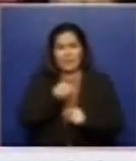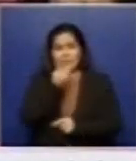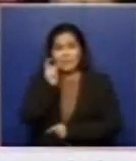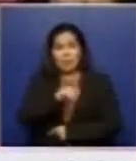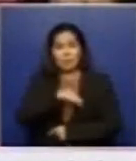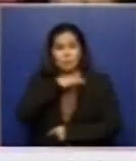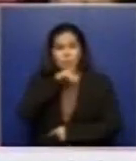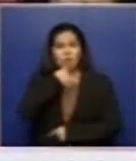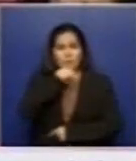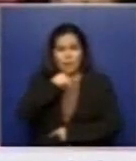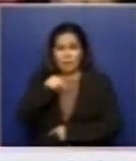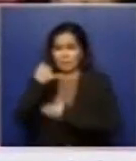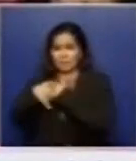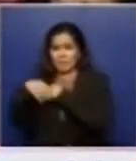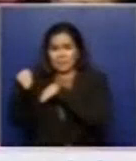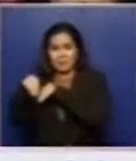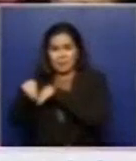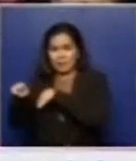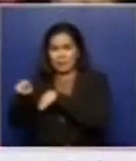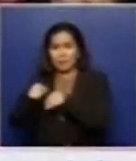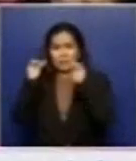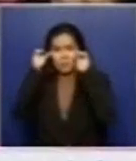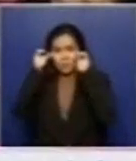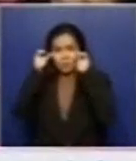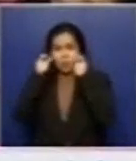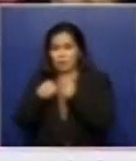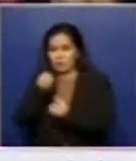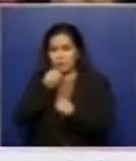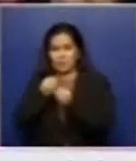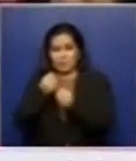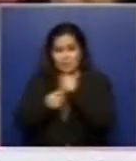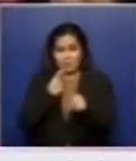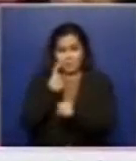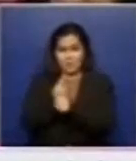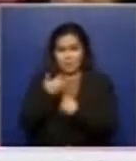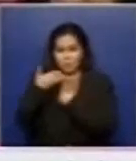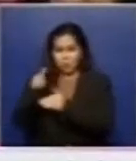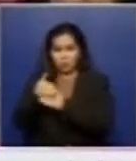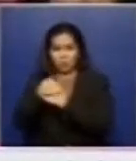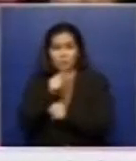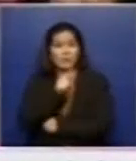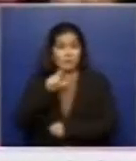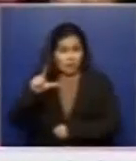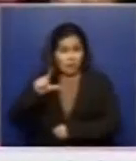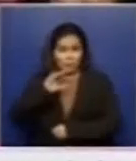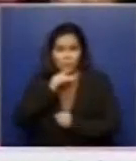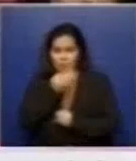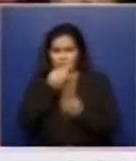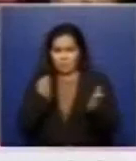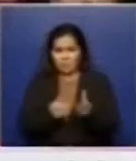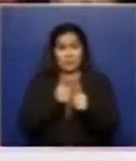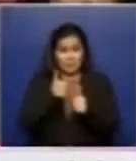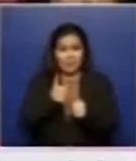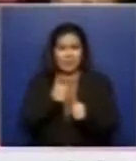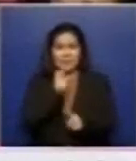ากินเนื้อครับเขาซื้อโคของเราปีละ1ล้านตัวถ้าเราส่งเสริมให้ดีๆครับอัดฟาง